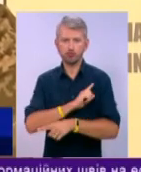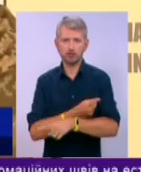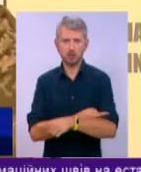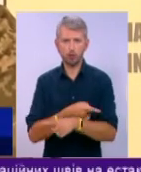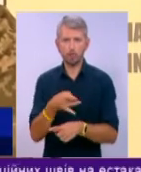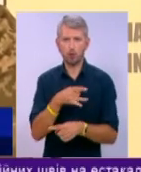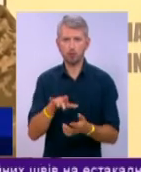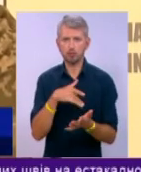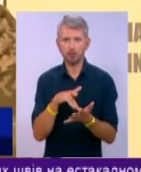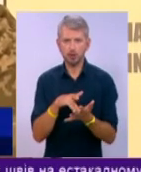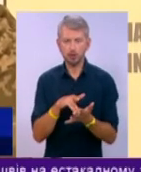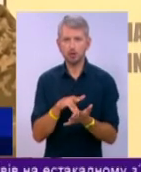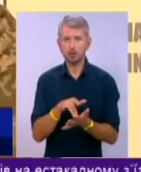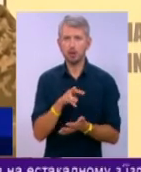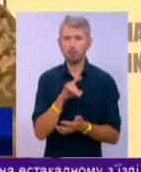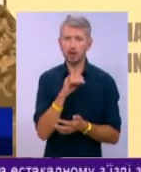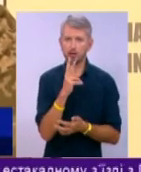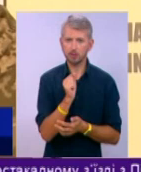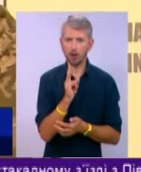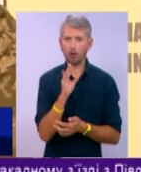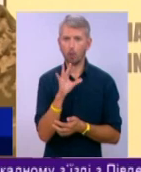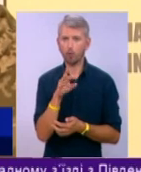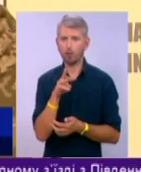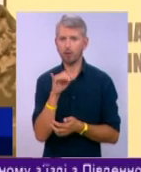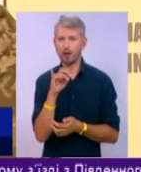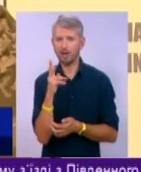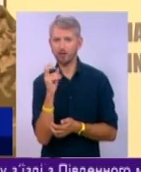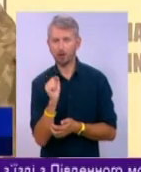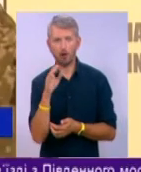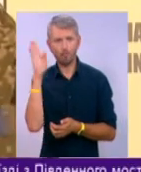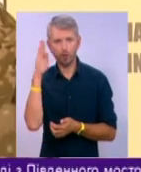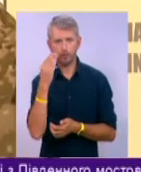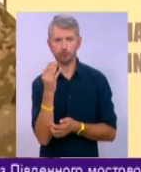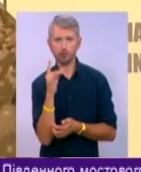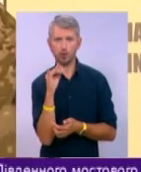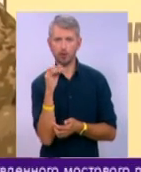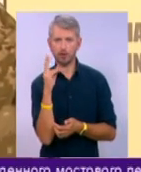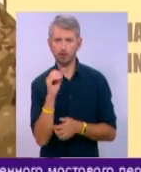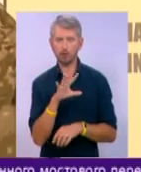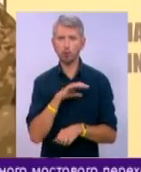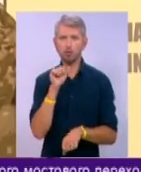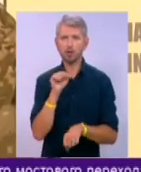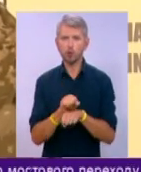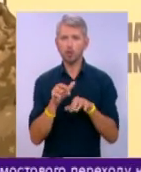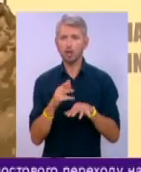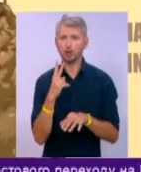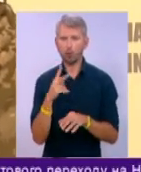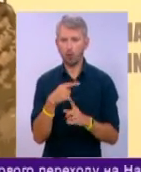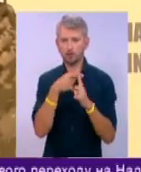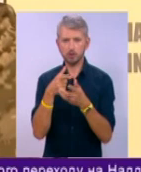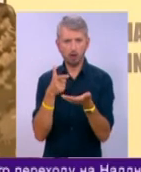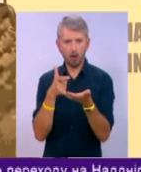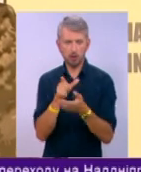в районах населених пунктів Мар'їнка, Новомихайлівка, Водяне та Широкіне. Було припинено діяльність двох снайперських пар